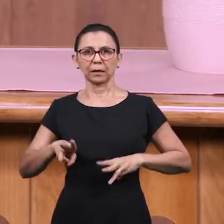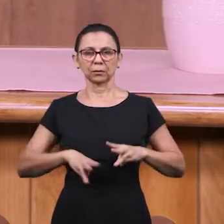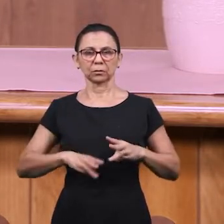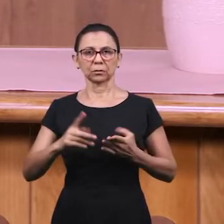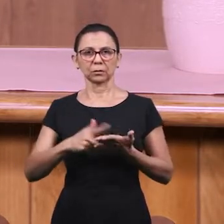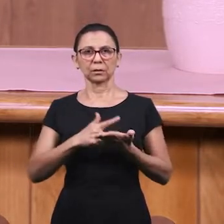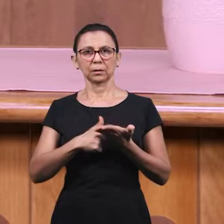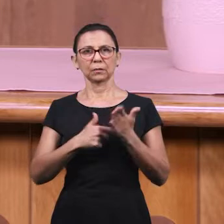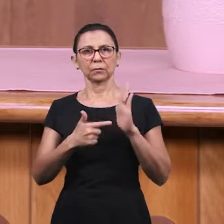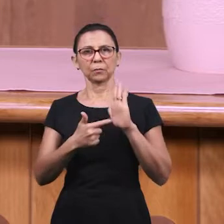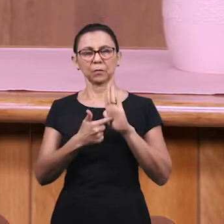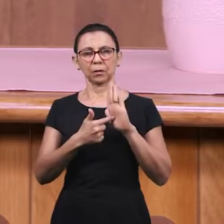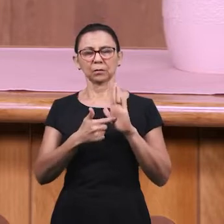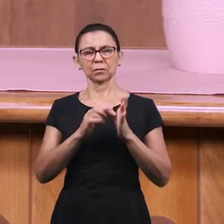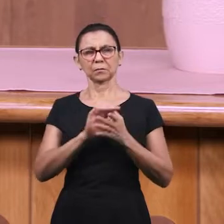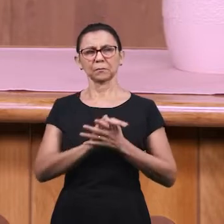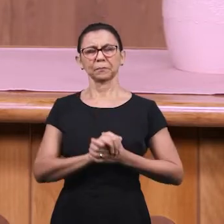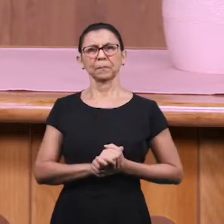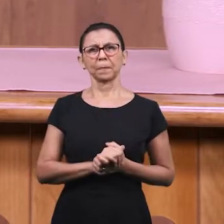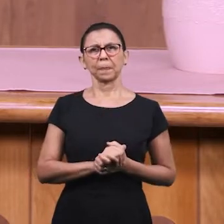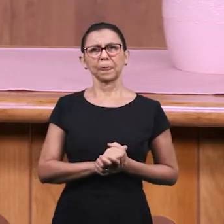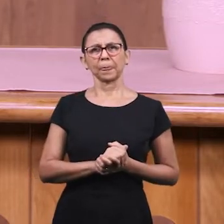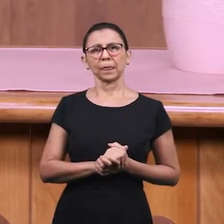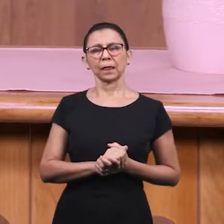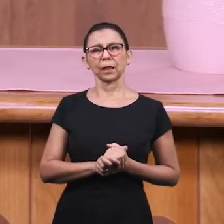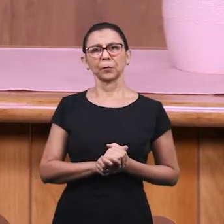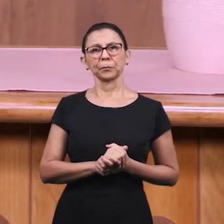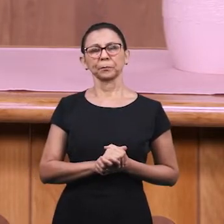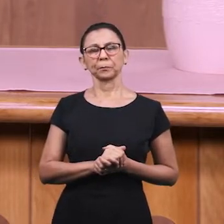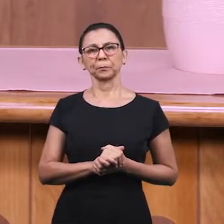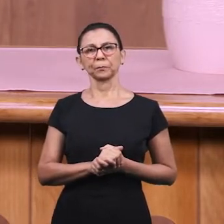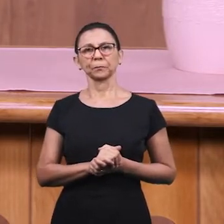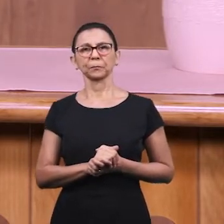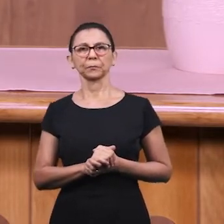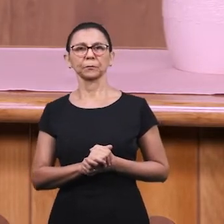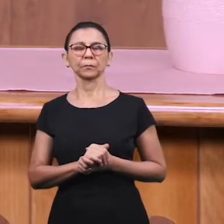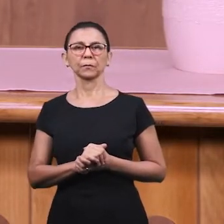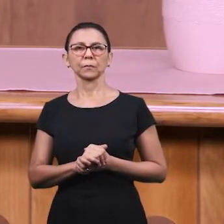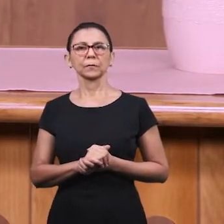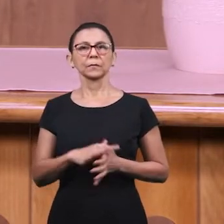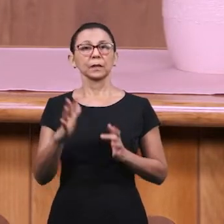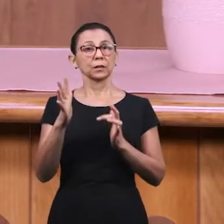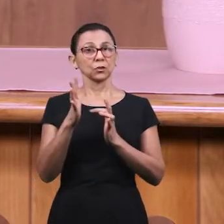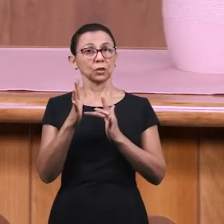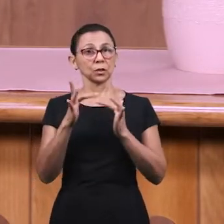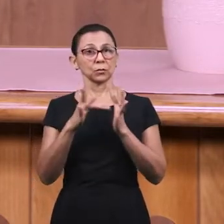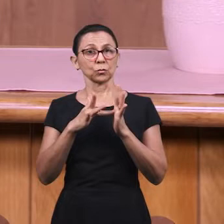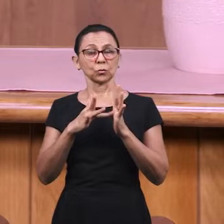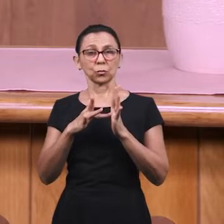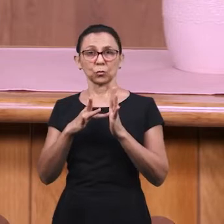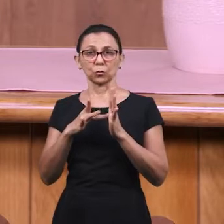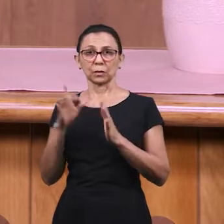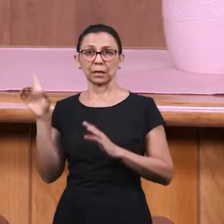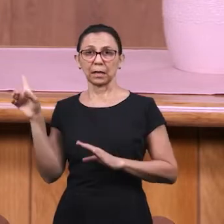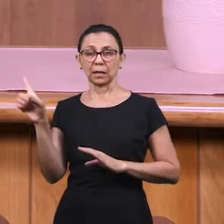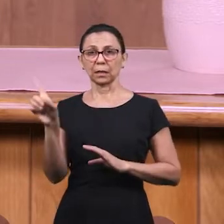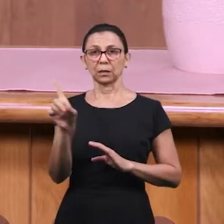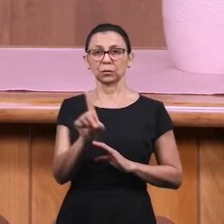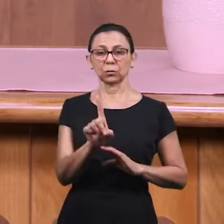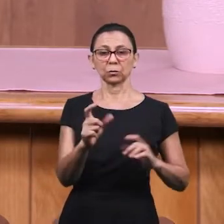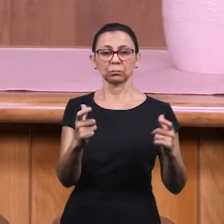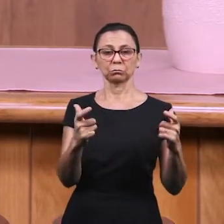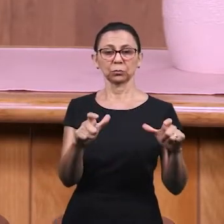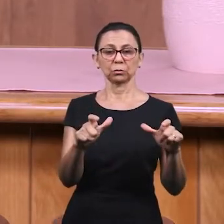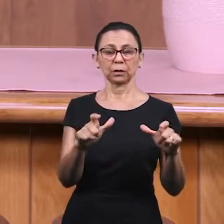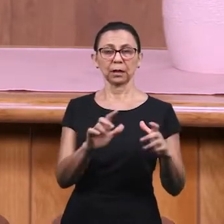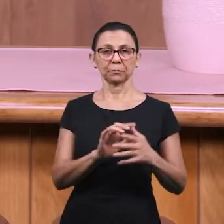24 стих. И он, взглянув, сказал, «Вижу проходящих людей». Иисус зашел в